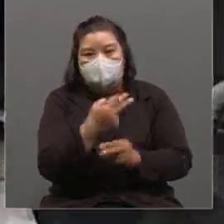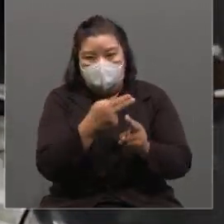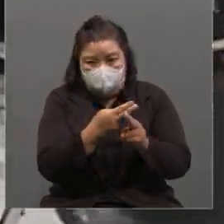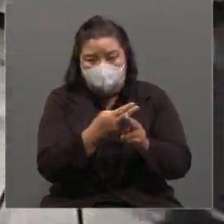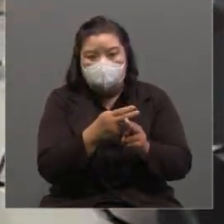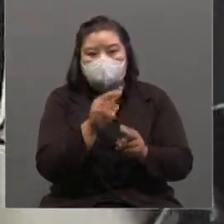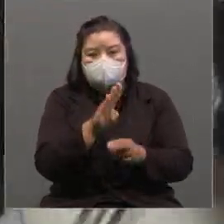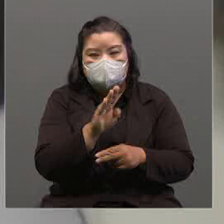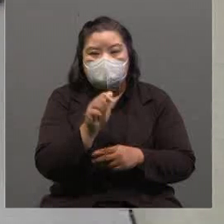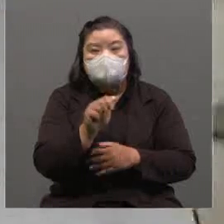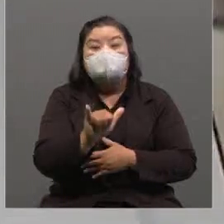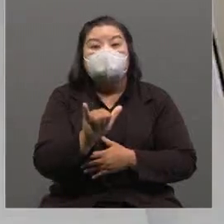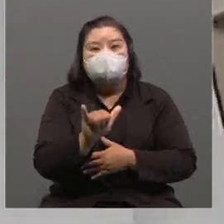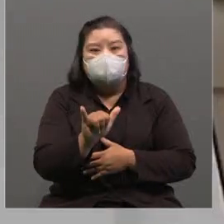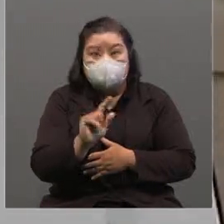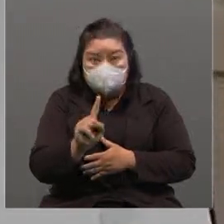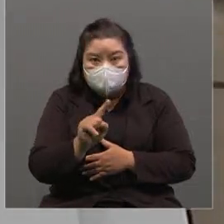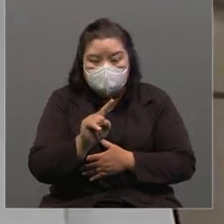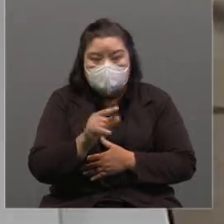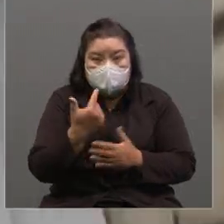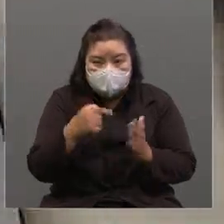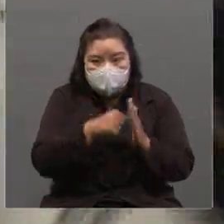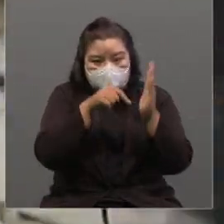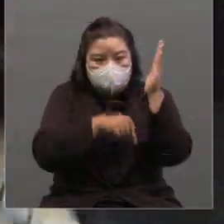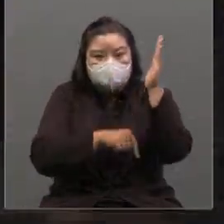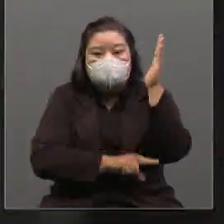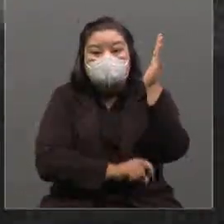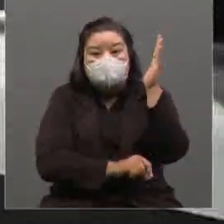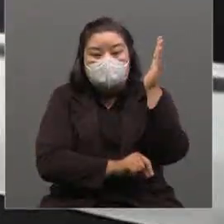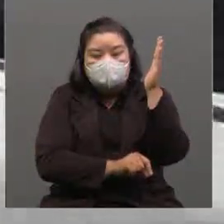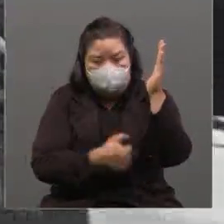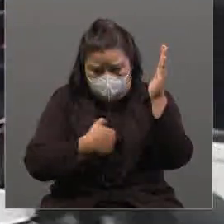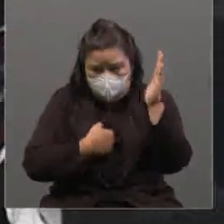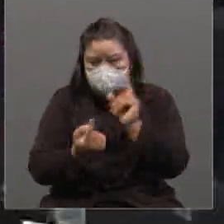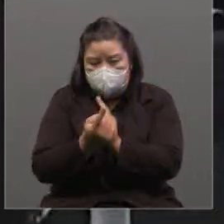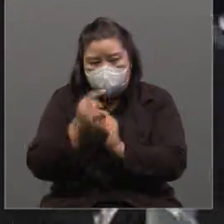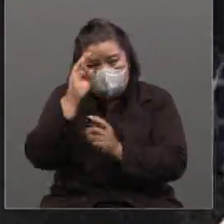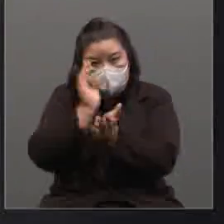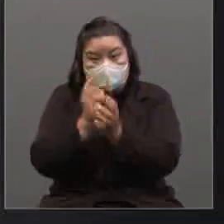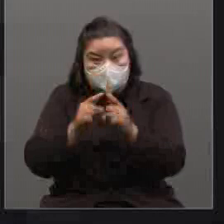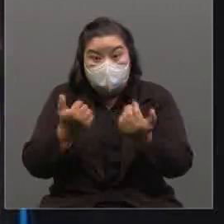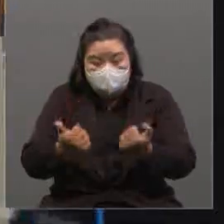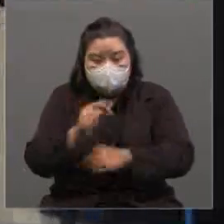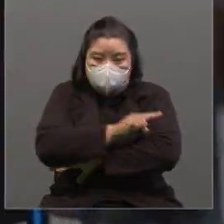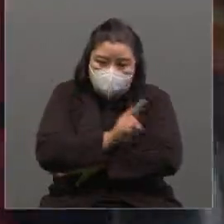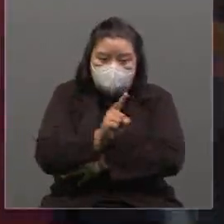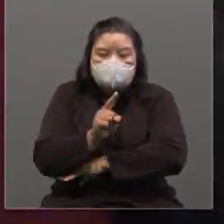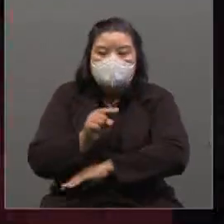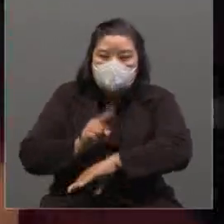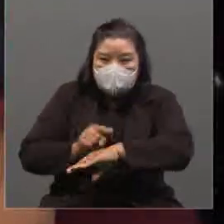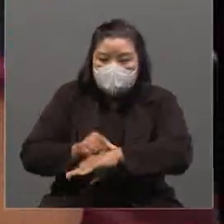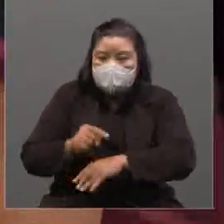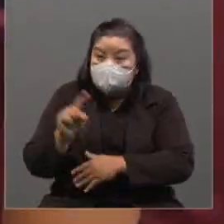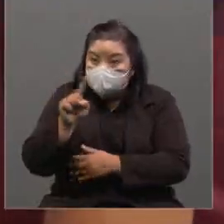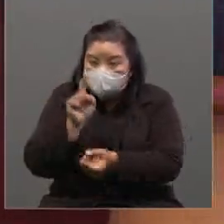หรือว่านายบอยทราบว่าหลบหนีไปยังสิงคโปร์ก็ประสานขอเข้ามอบตัวสู้คดีแต่ยังไม่ได้ระบุวันเวลาที่ชัดเจน